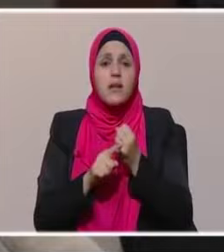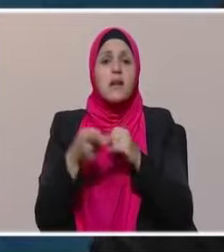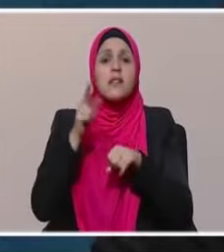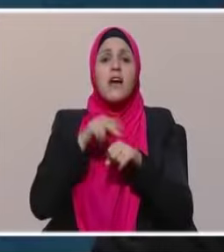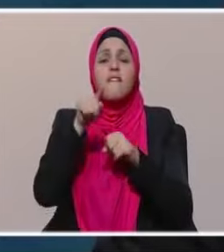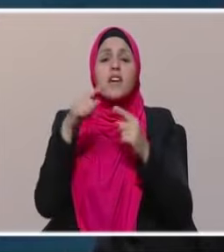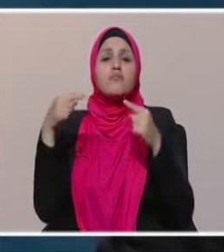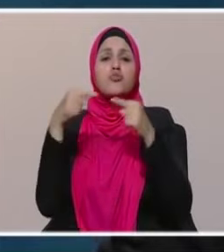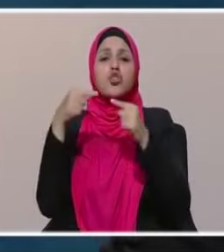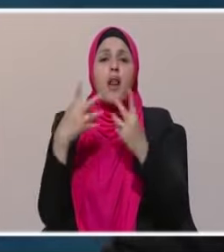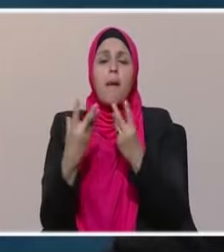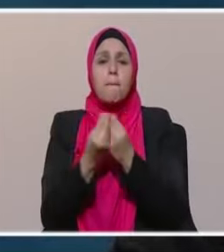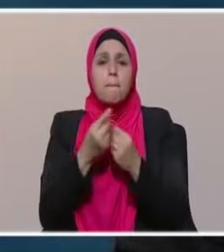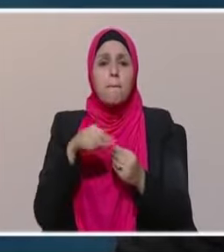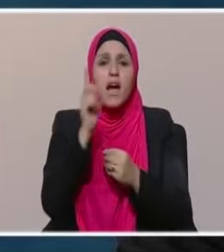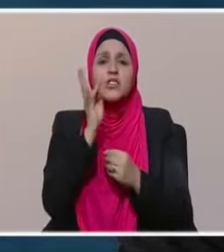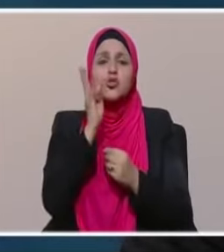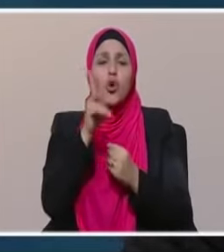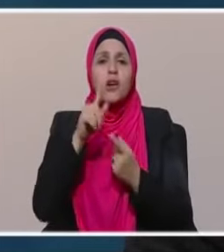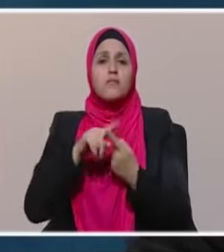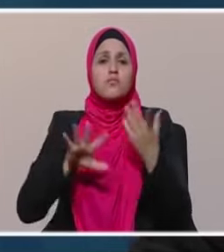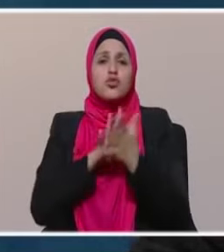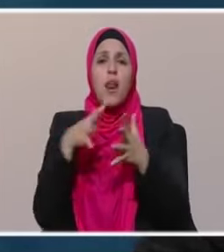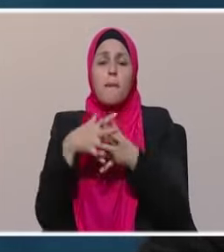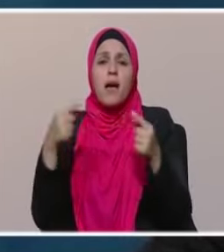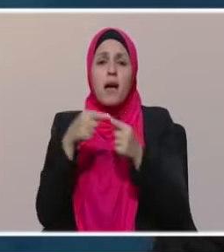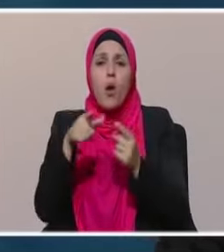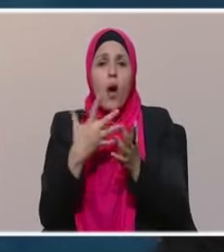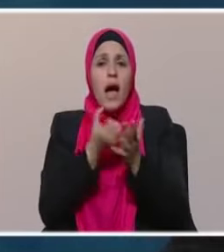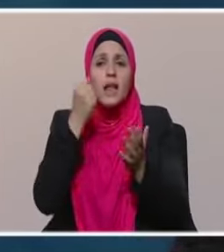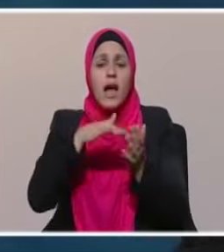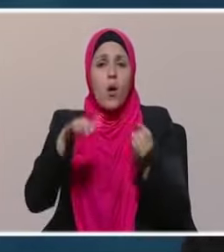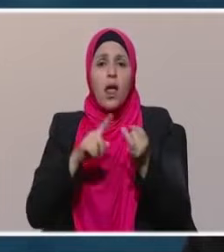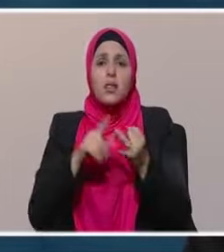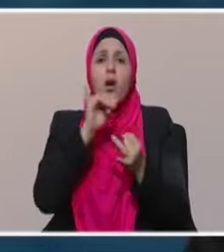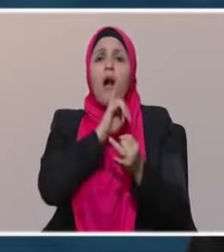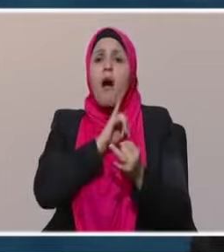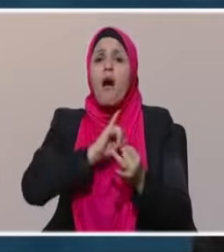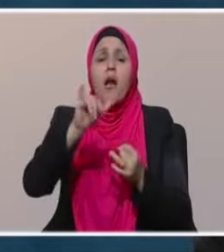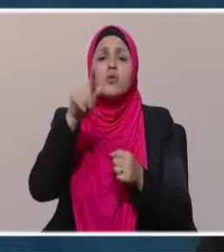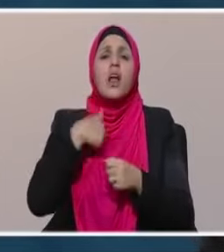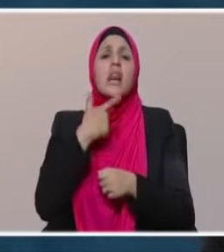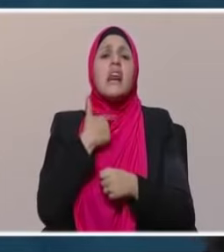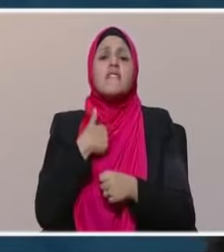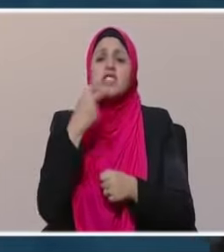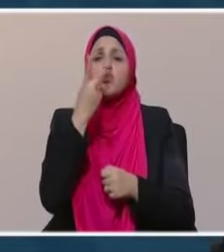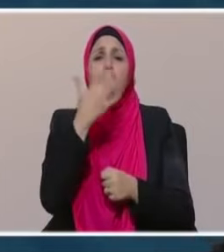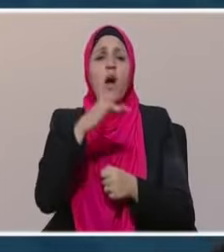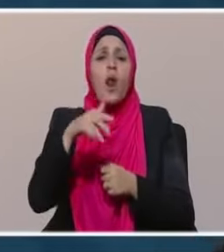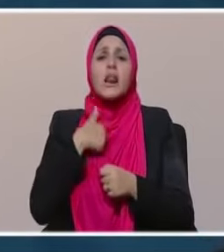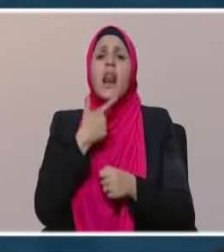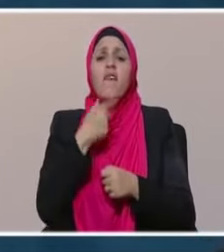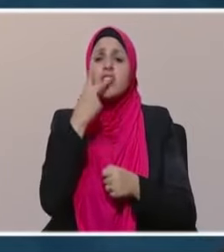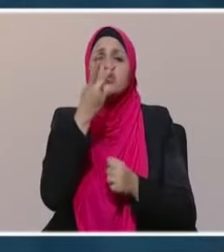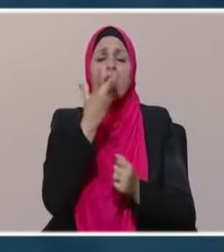في خلاف بينها وبين الزوج، وهو خد الولاد، وكانت على طول الوقت نفسي اشوف ولادي، نفسي اشوف